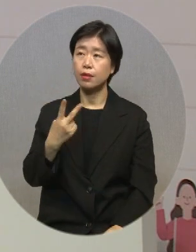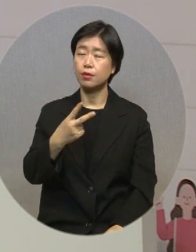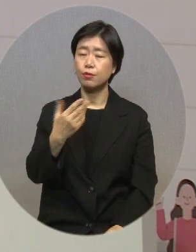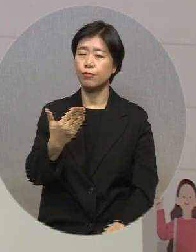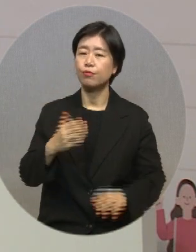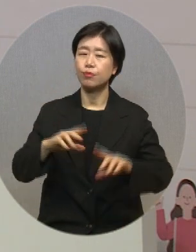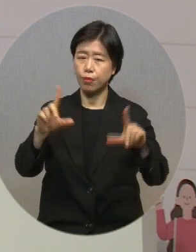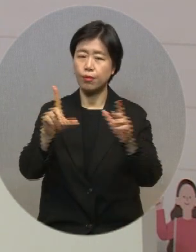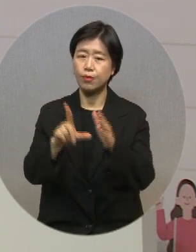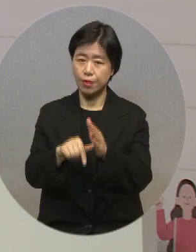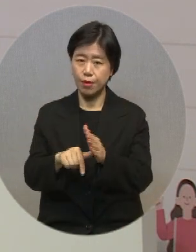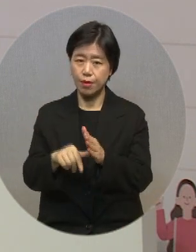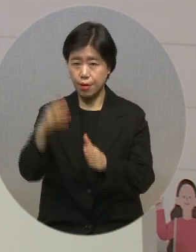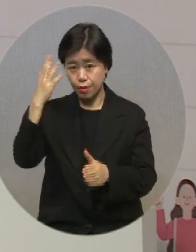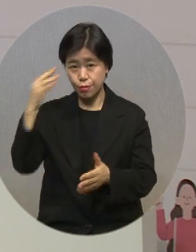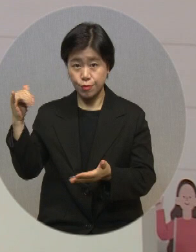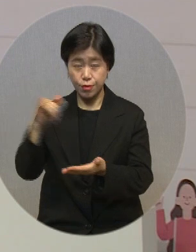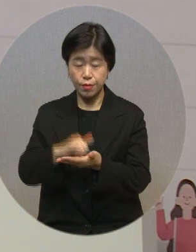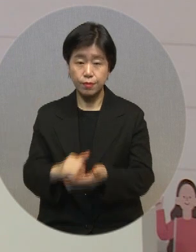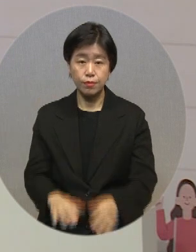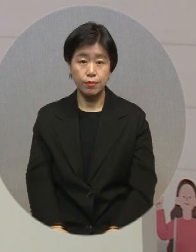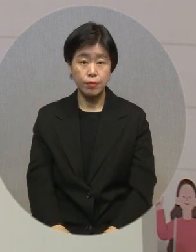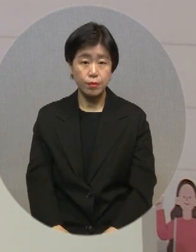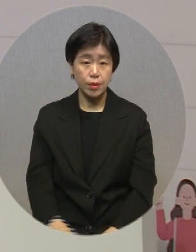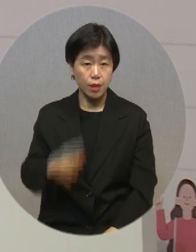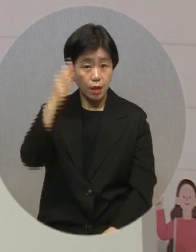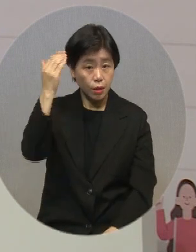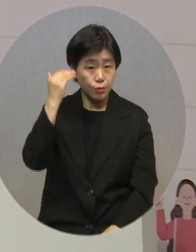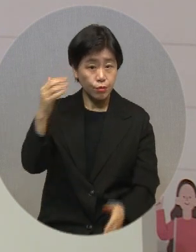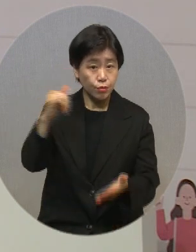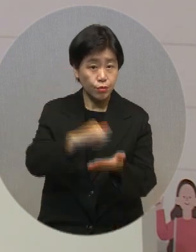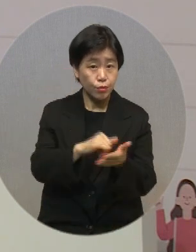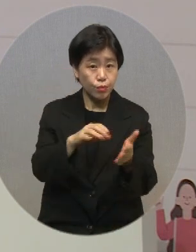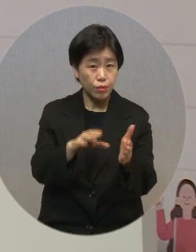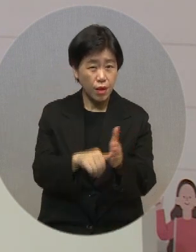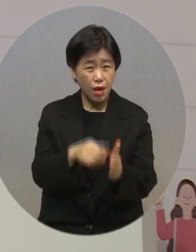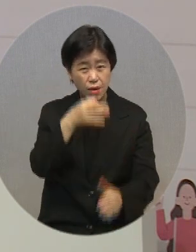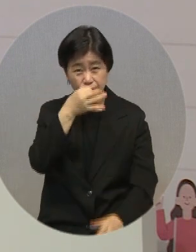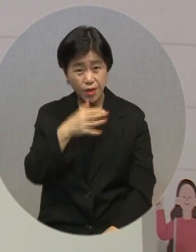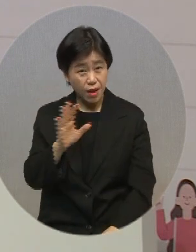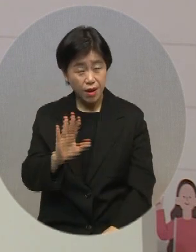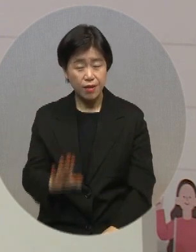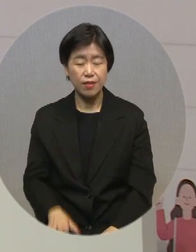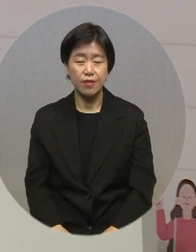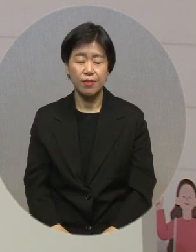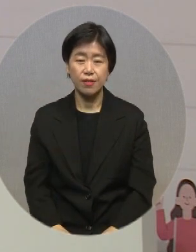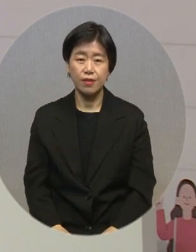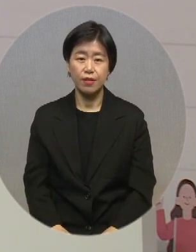왔습니다. 아, 한국에 오시는 길이 혹시 어렵거나 힘들지 않으셨어요?